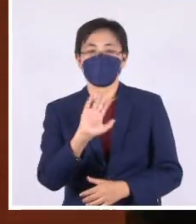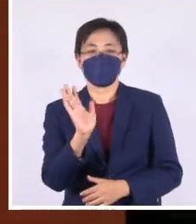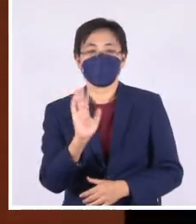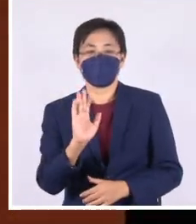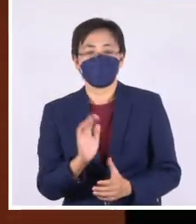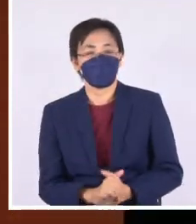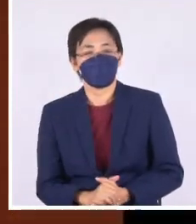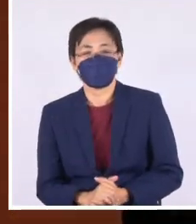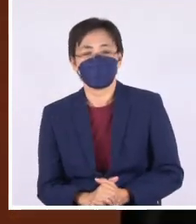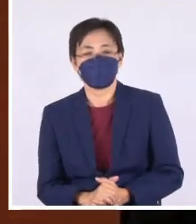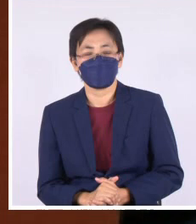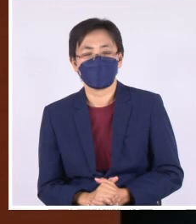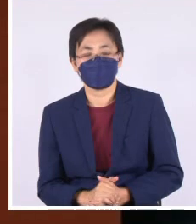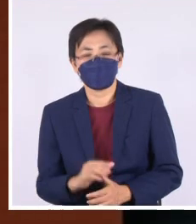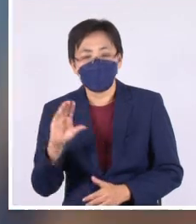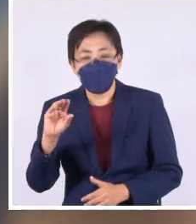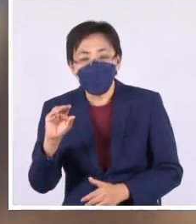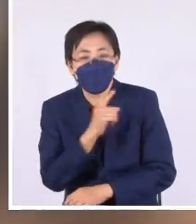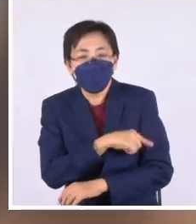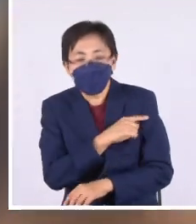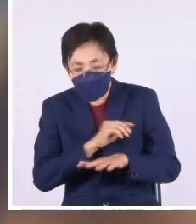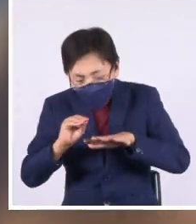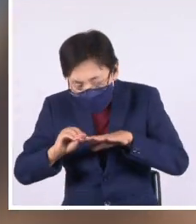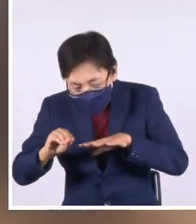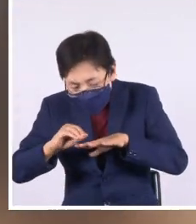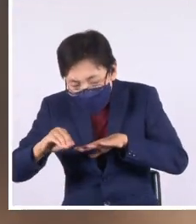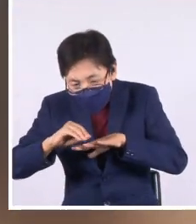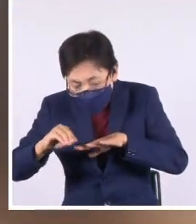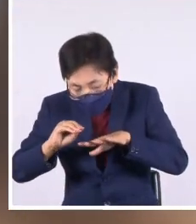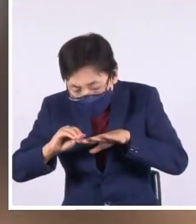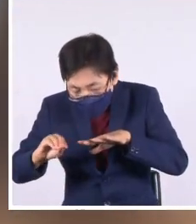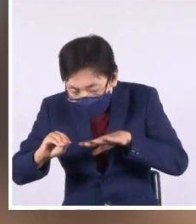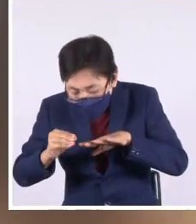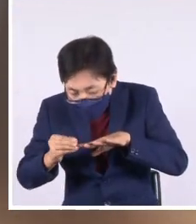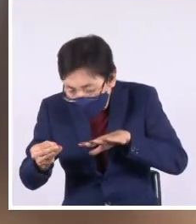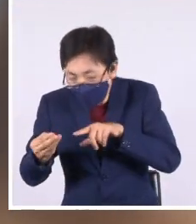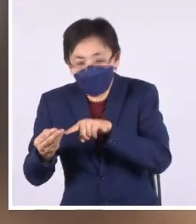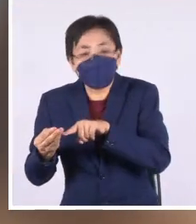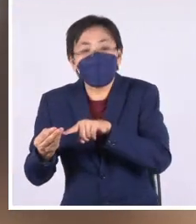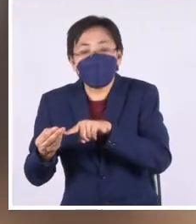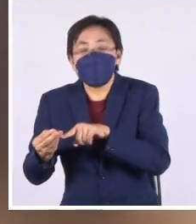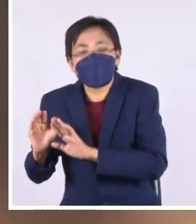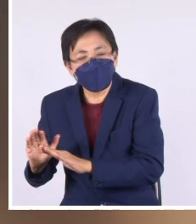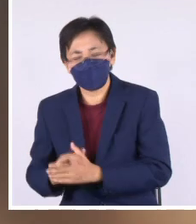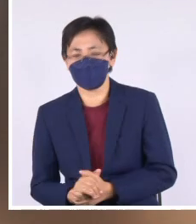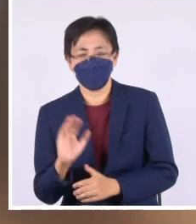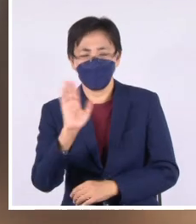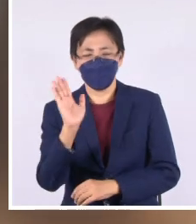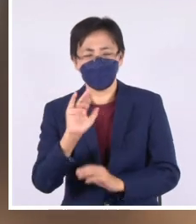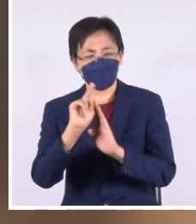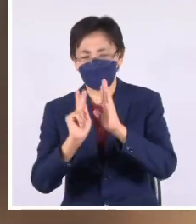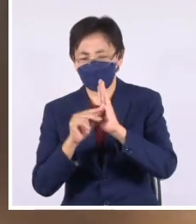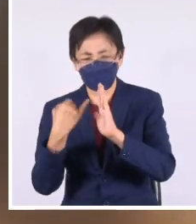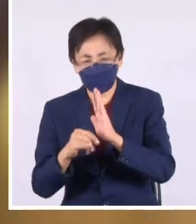าสะเข้าไปเอาสำลีไปเช็ดเลยหรือเนา ะ นี่แหละค่ะหลังจากที่โพสต์ไปก็มีเพื่อนบอกว่าเฮ้ยเอาไปคืนเถอะเพราะมันผิดกฎหมาย